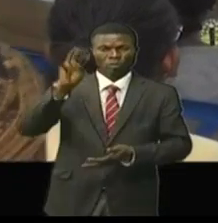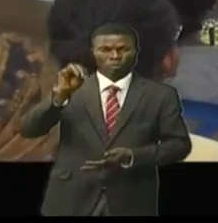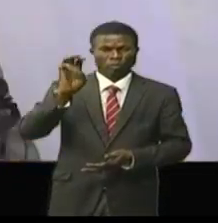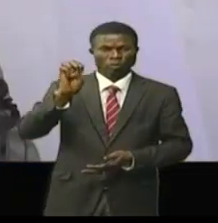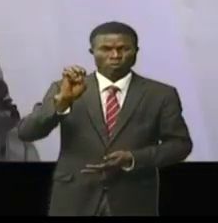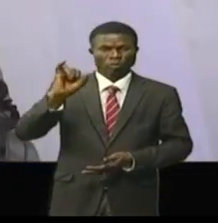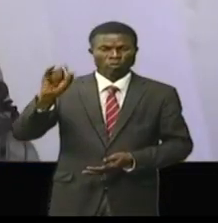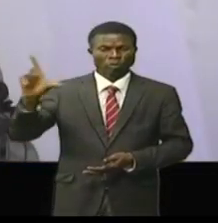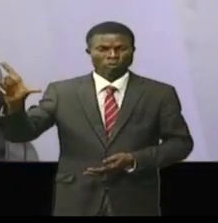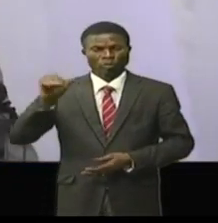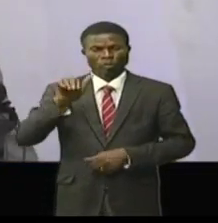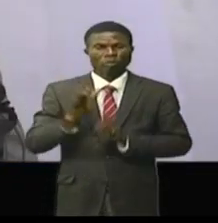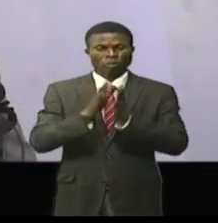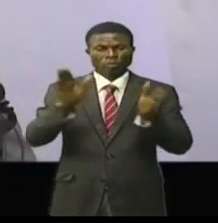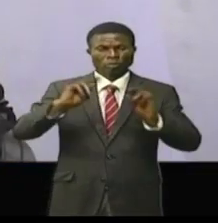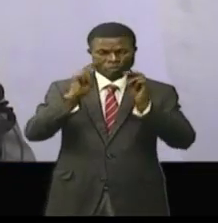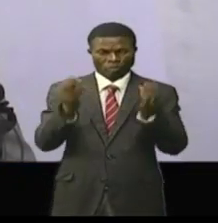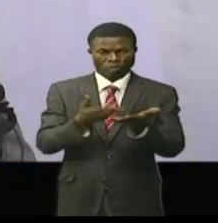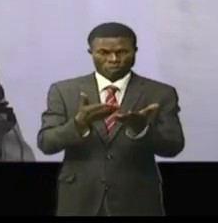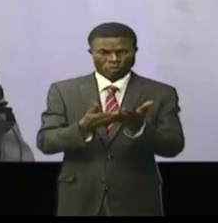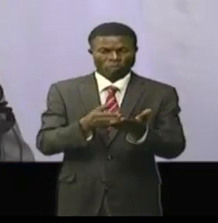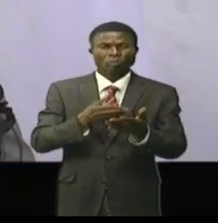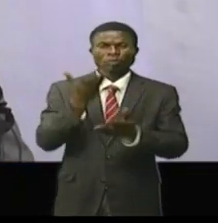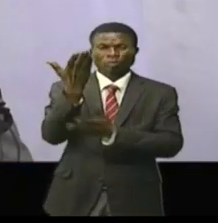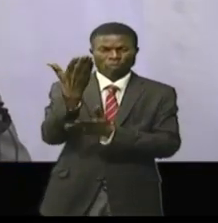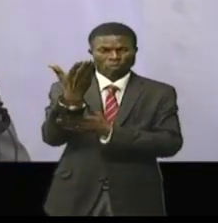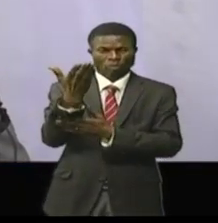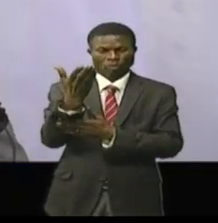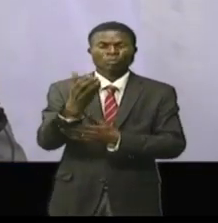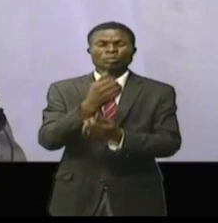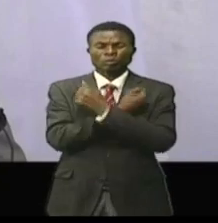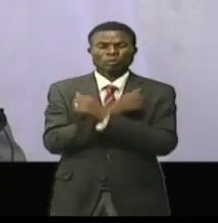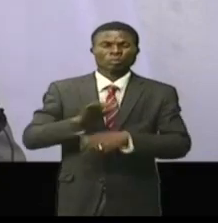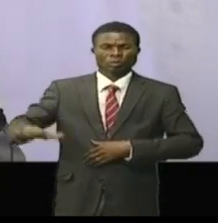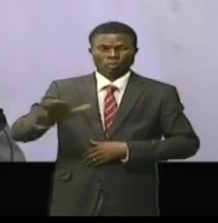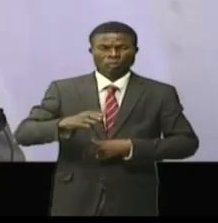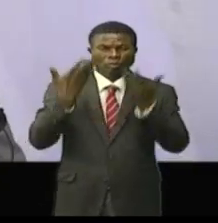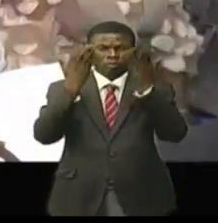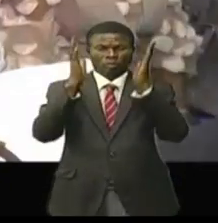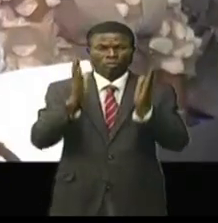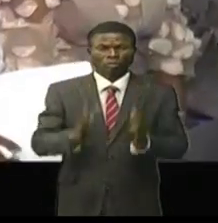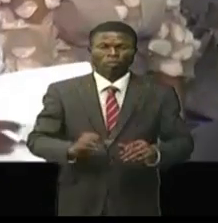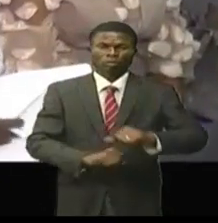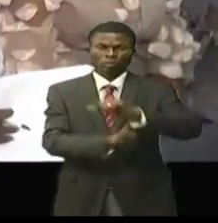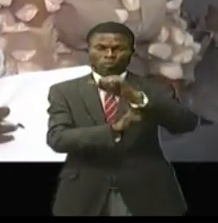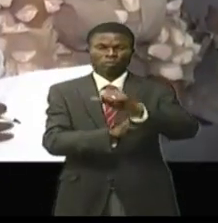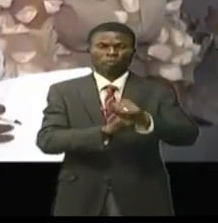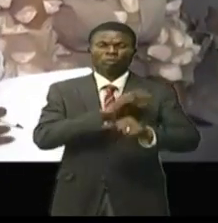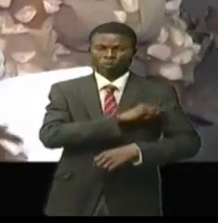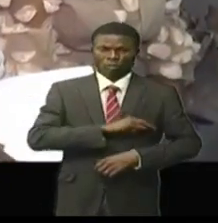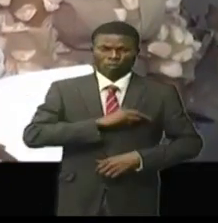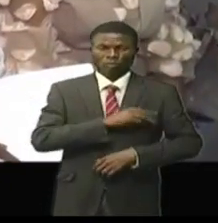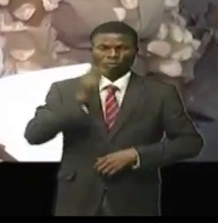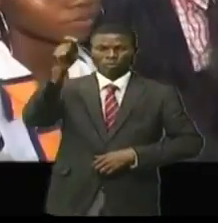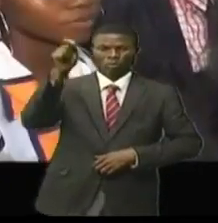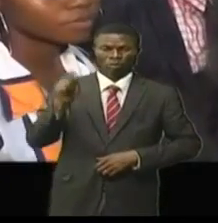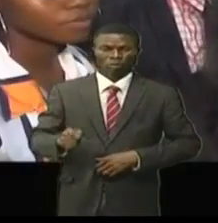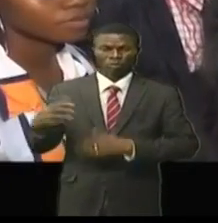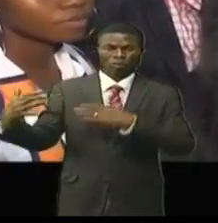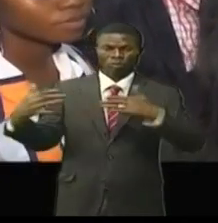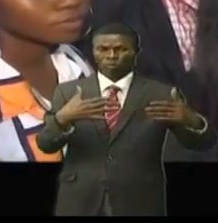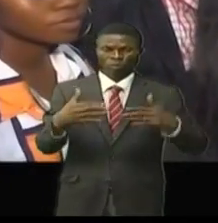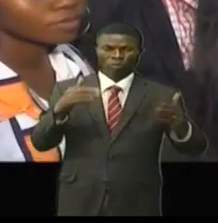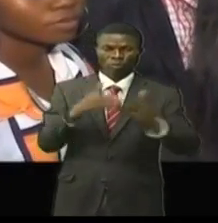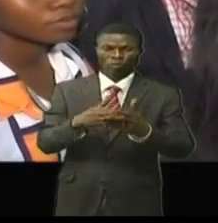général de cet alma mater et qui a lancé un appel patriotique aux étudiants de soutenir moralement les FARDC au front